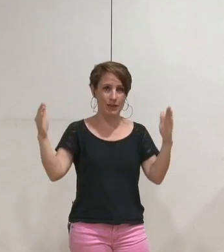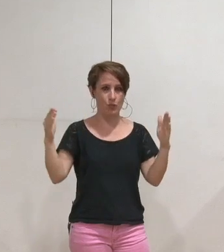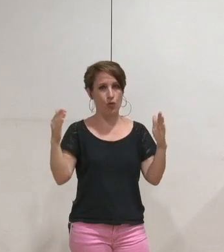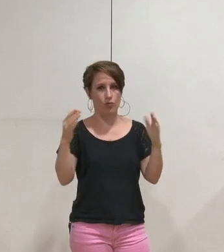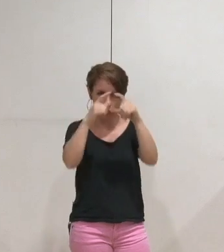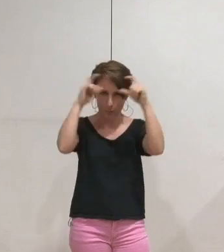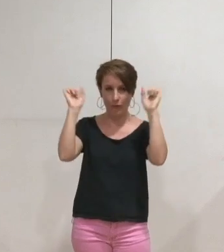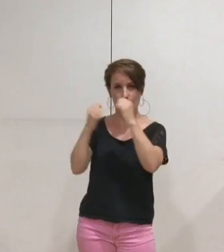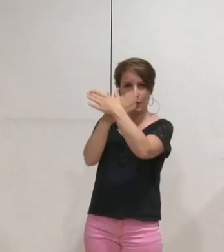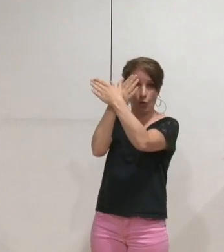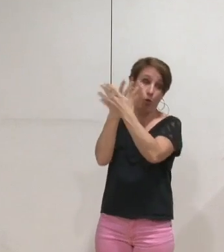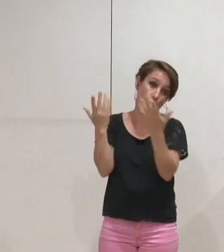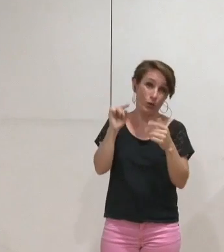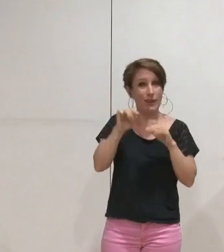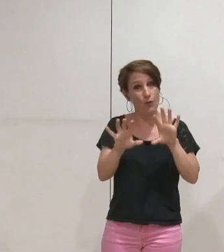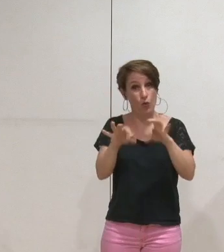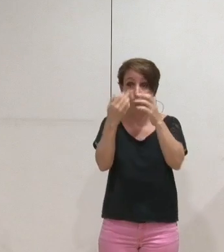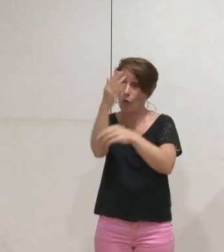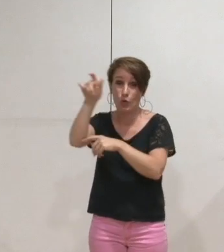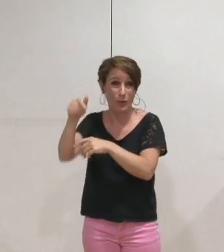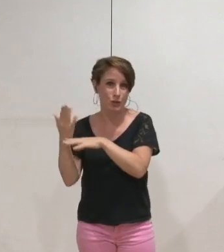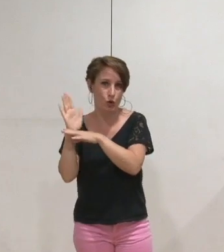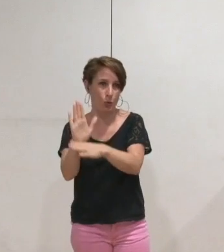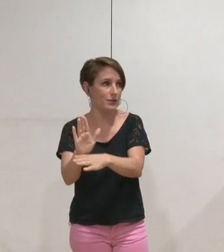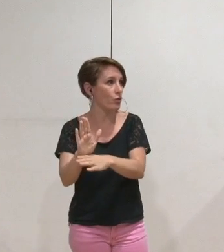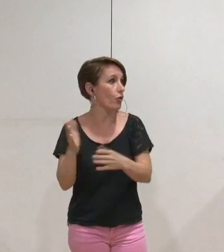il convient donc de désigner un nouveau représentant